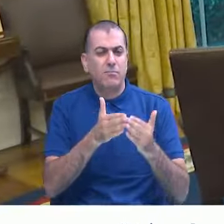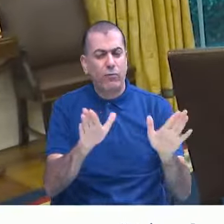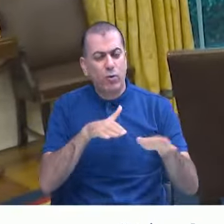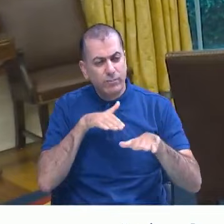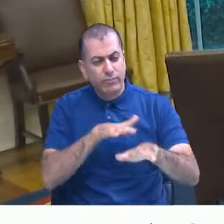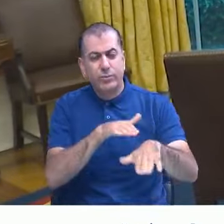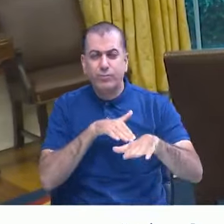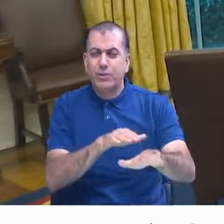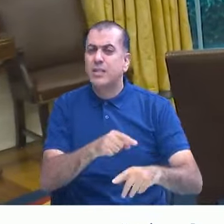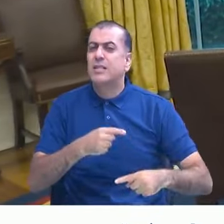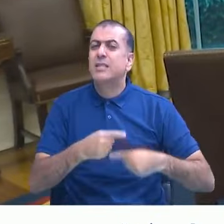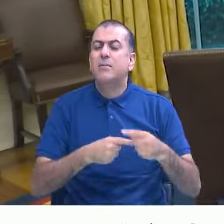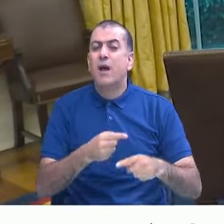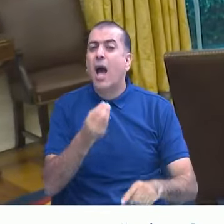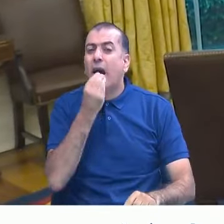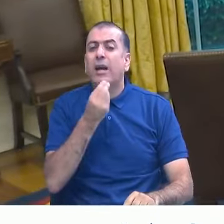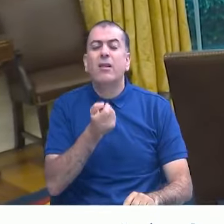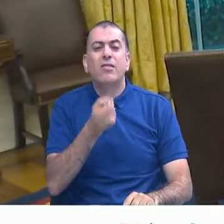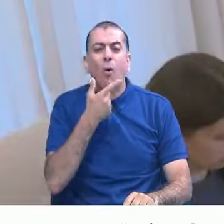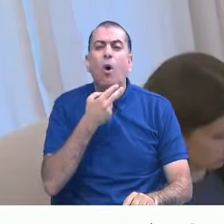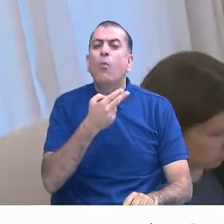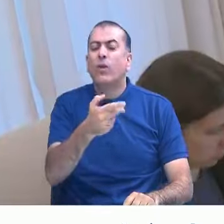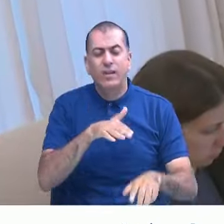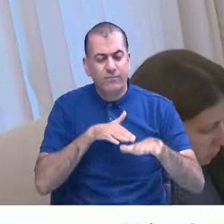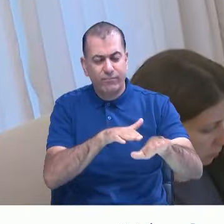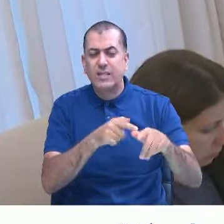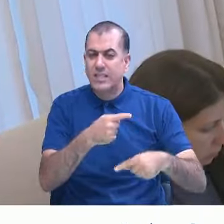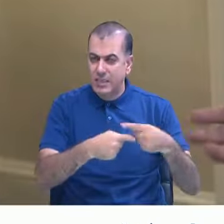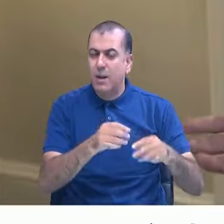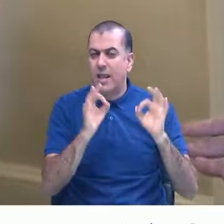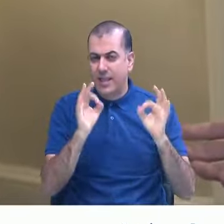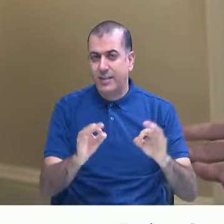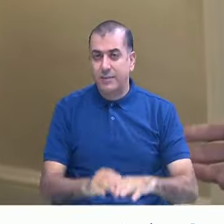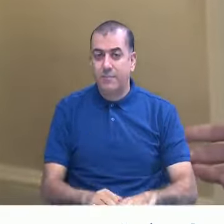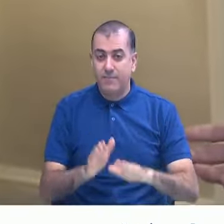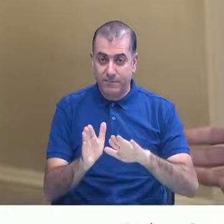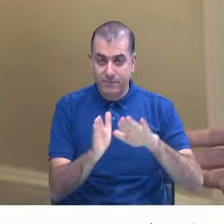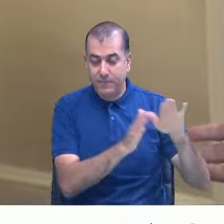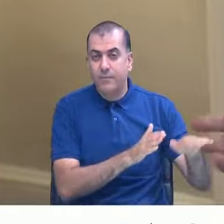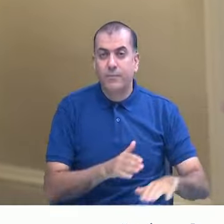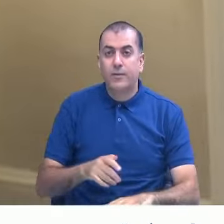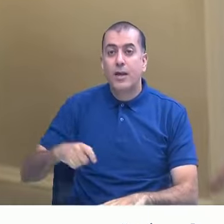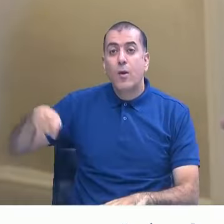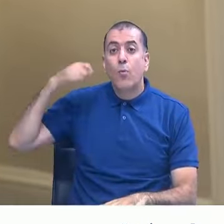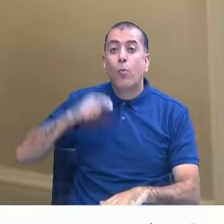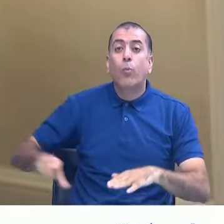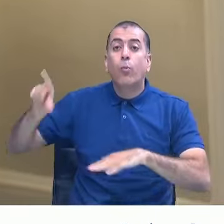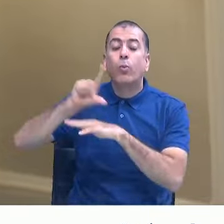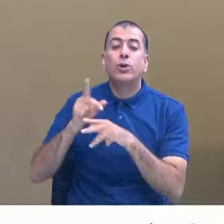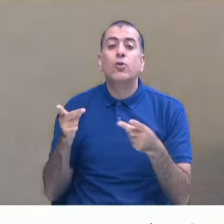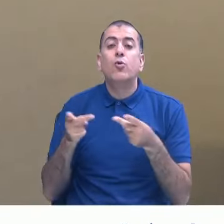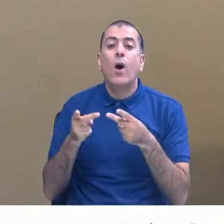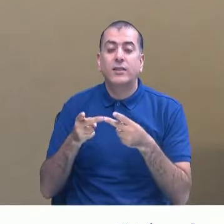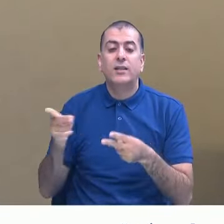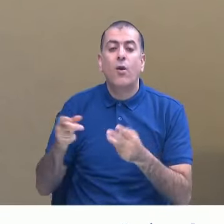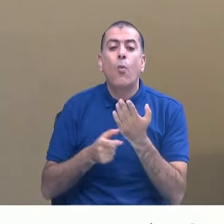واستدامتها في ظل الحاجه الملحه لها وخلال اجتماعه بمديره الوكاله الامريكيه للتنميه الدوليه